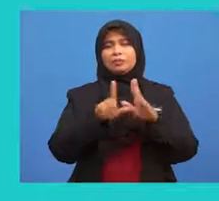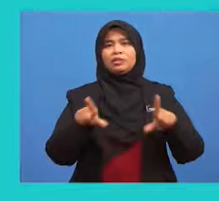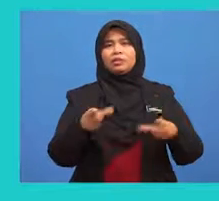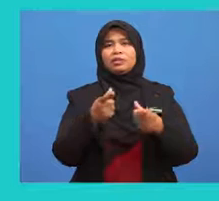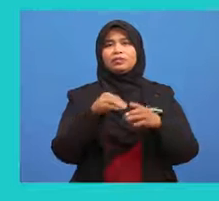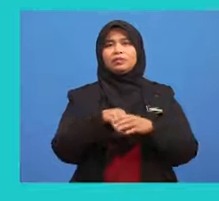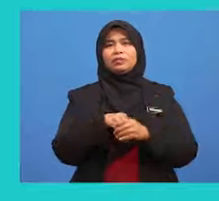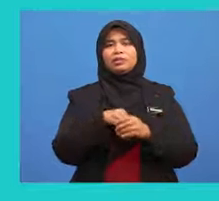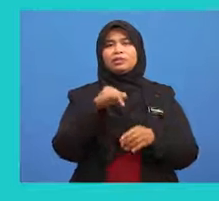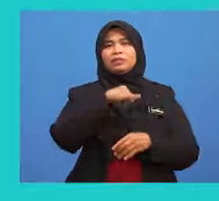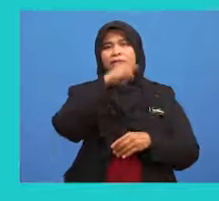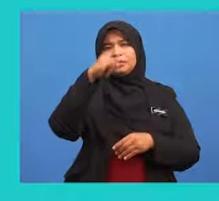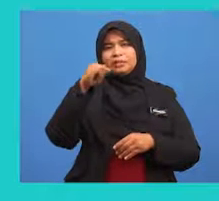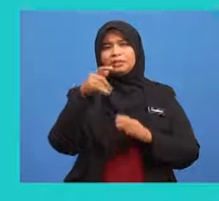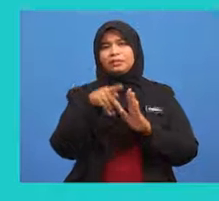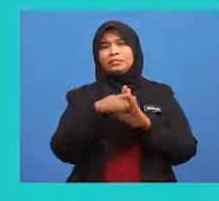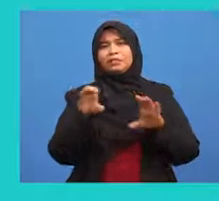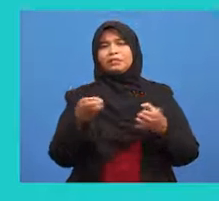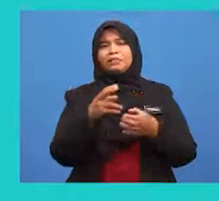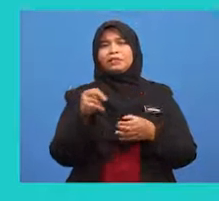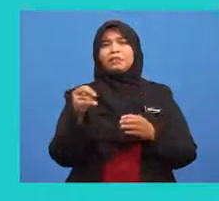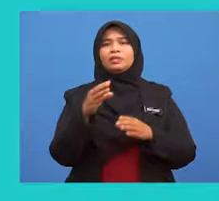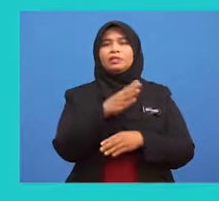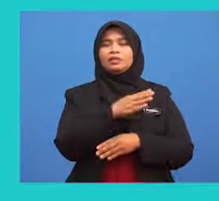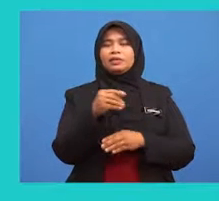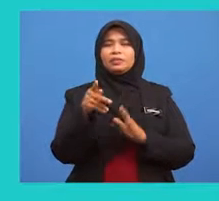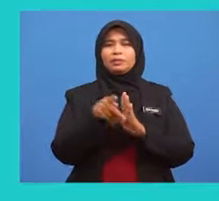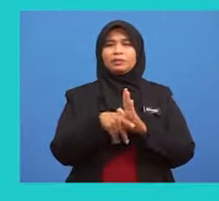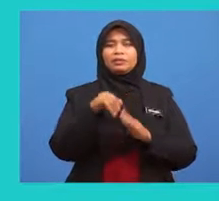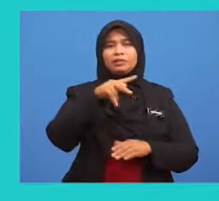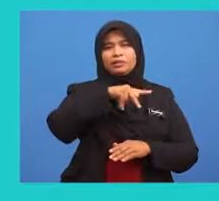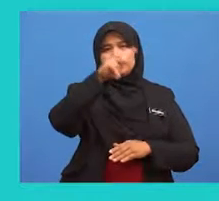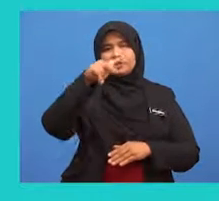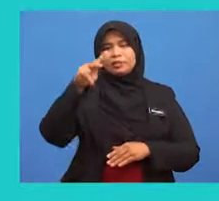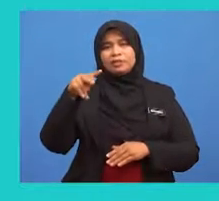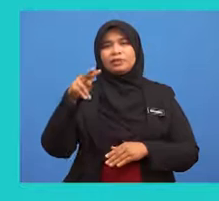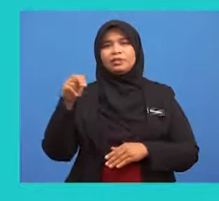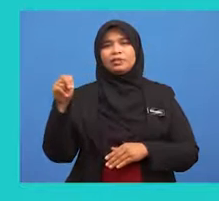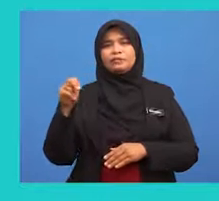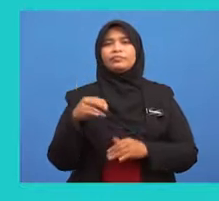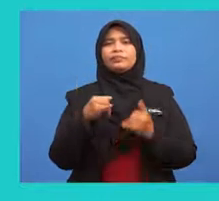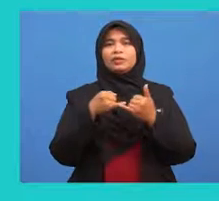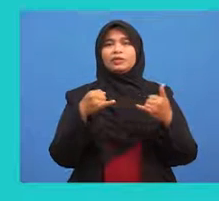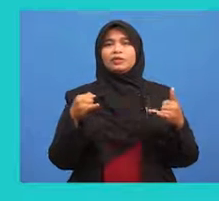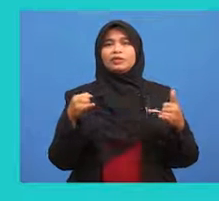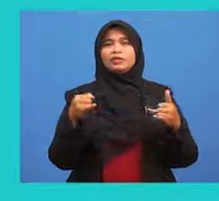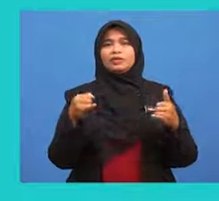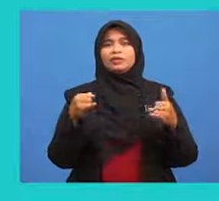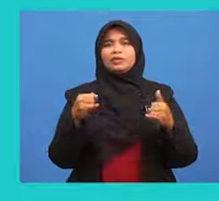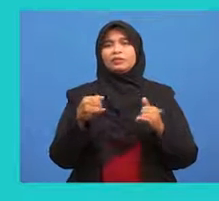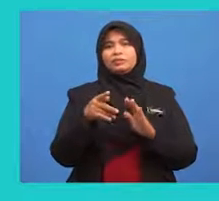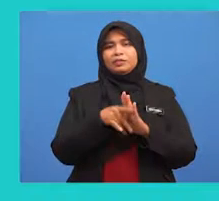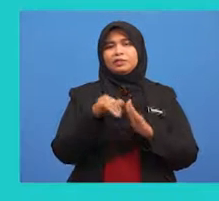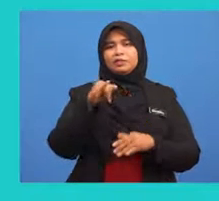industri pembuatan dan perkilangan. Ianya terdiri daripada perindustrian